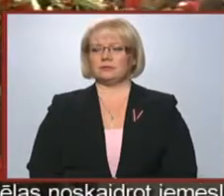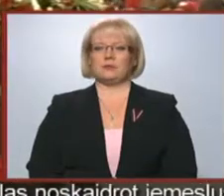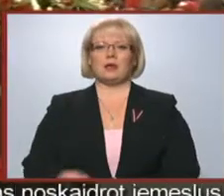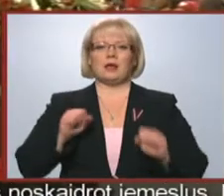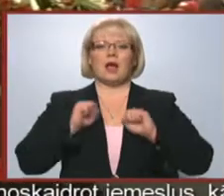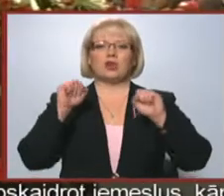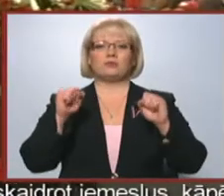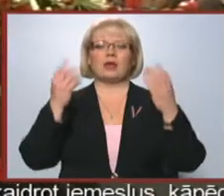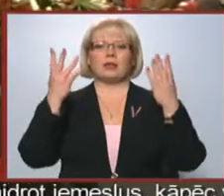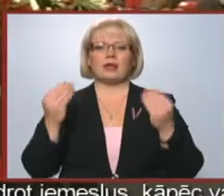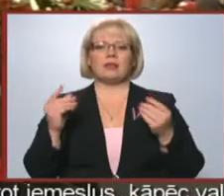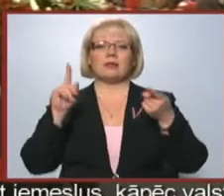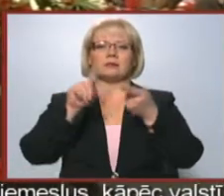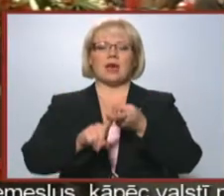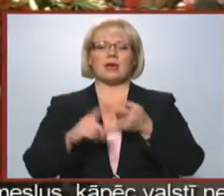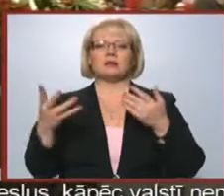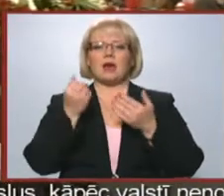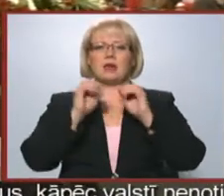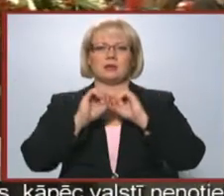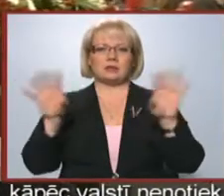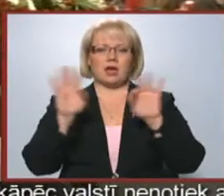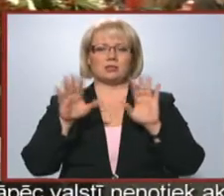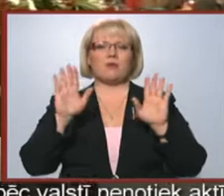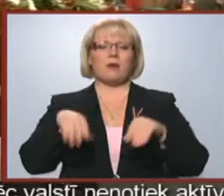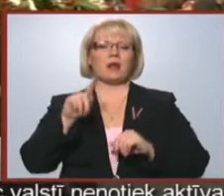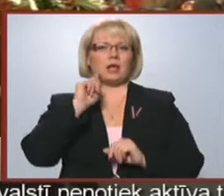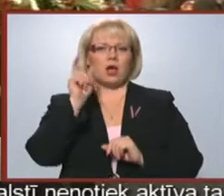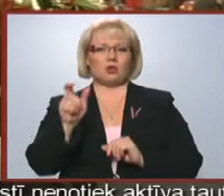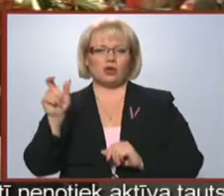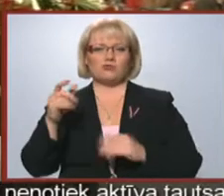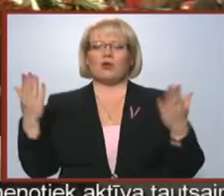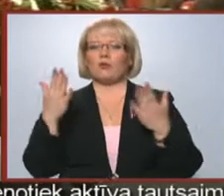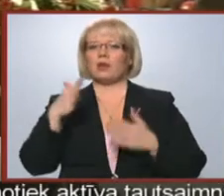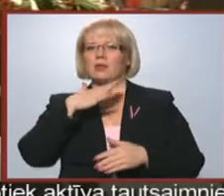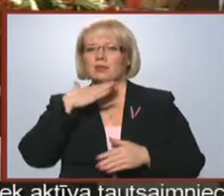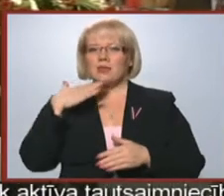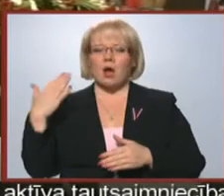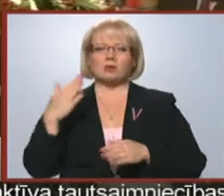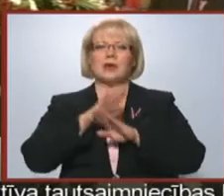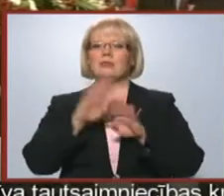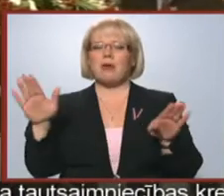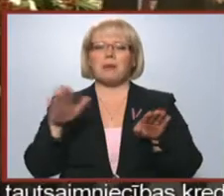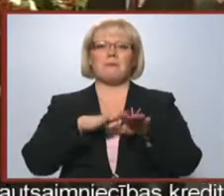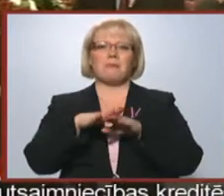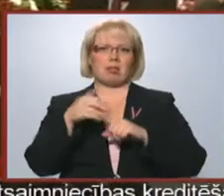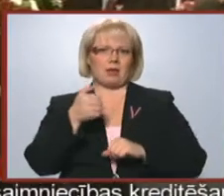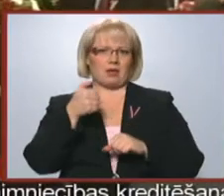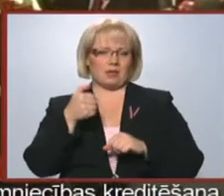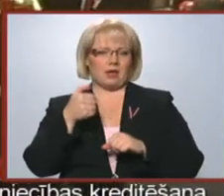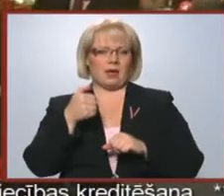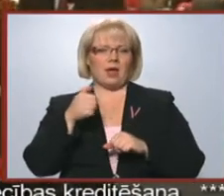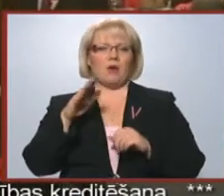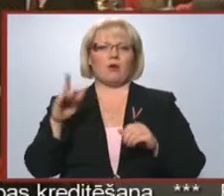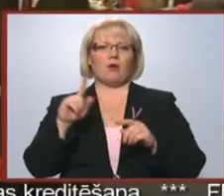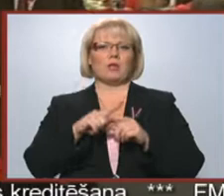Lāčplēša diena saistās ar stāstu par jauniešiem, no kuriem daudzi pat nebija pilngadīgi. Turklāt